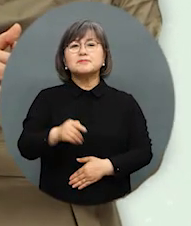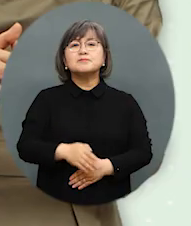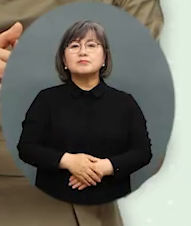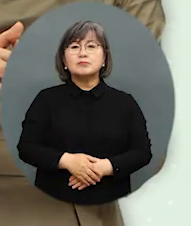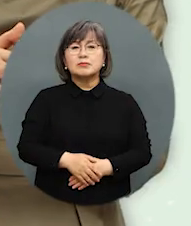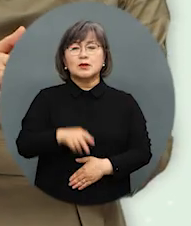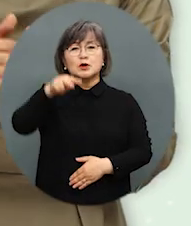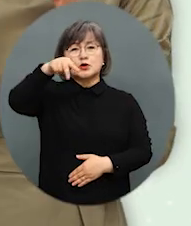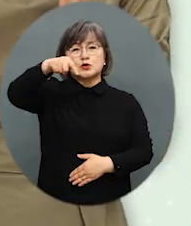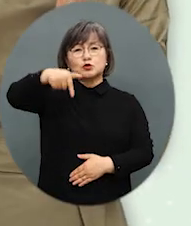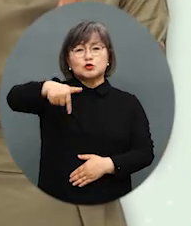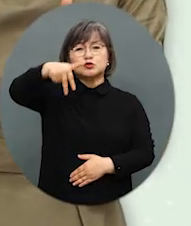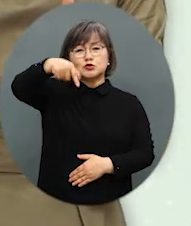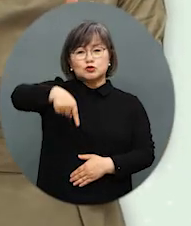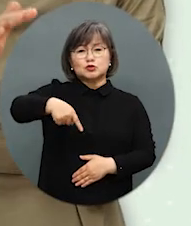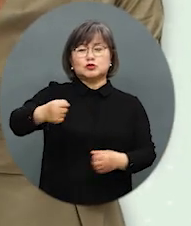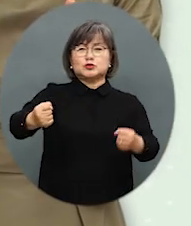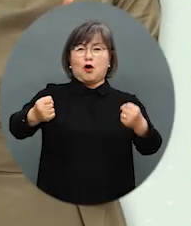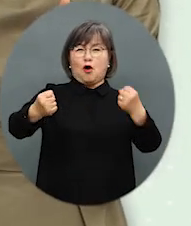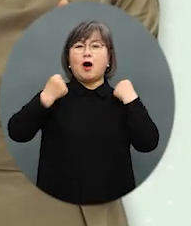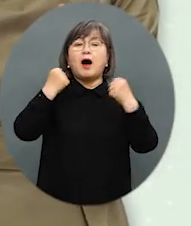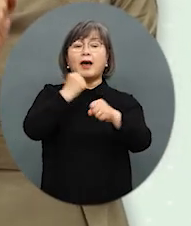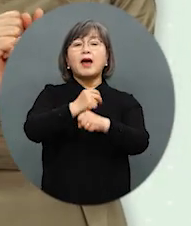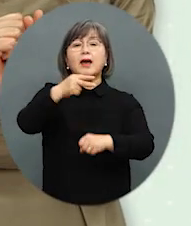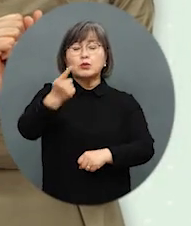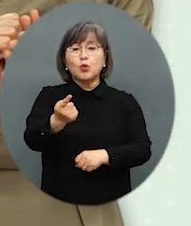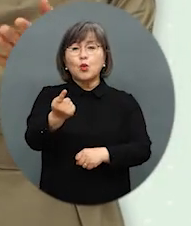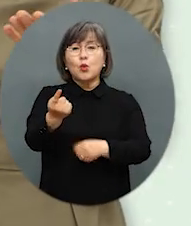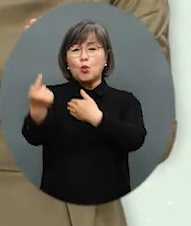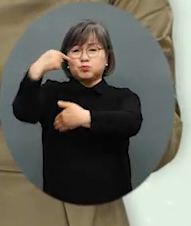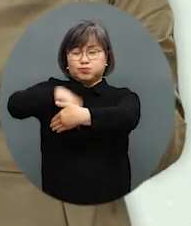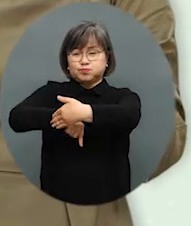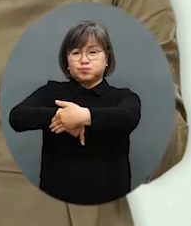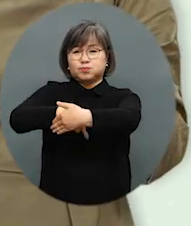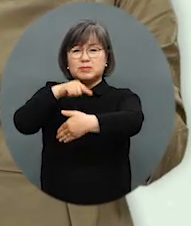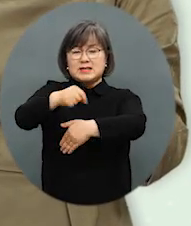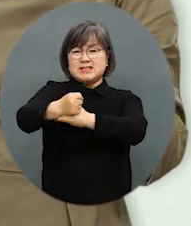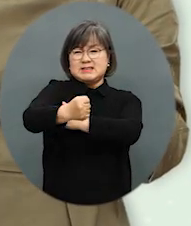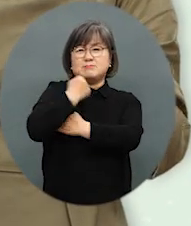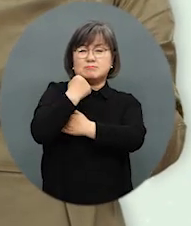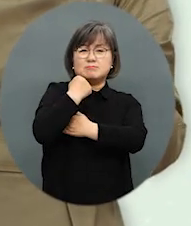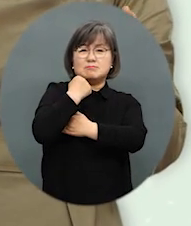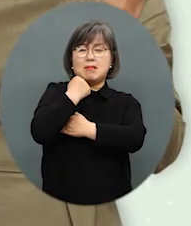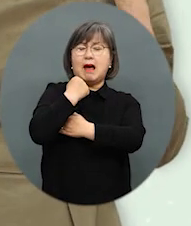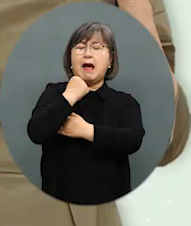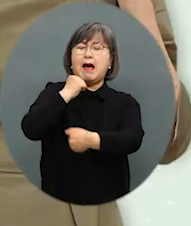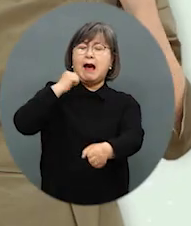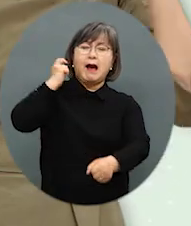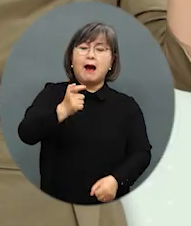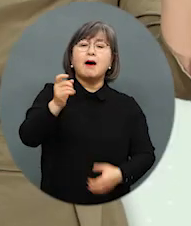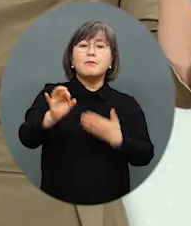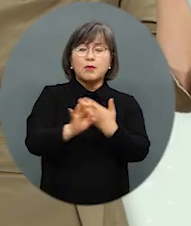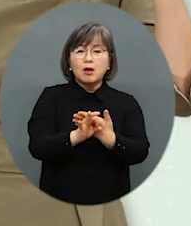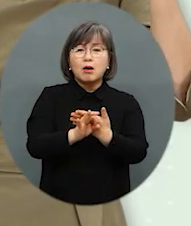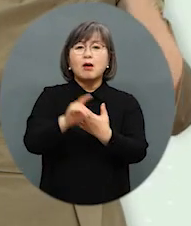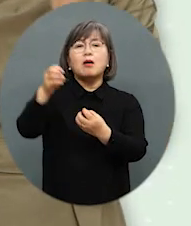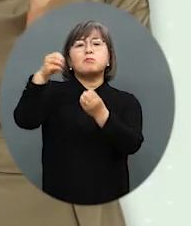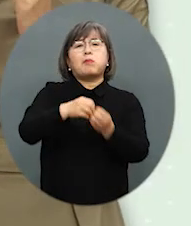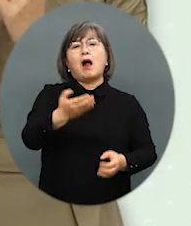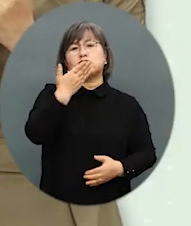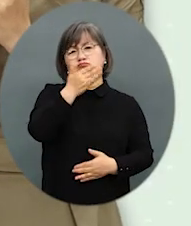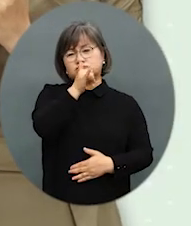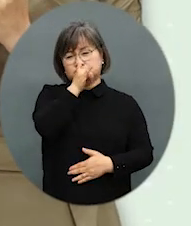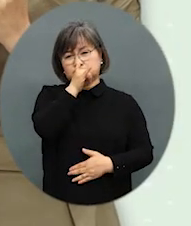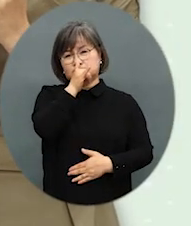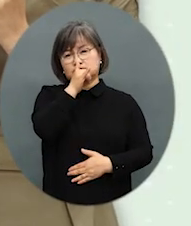것이지요. 숙주가 건강한 경우라도 침입한 병원체의 힘이 감염력이 강하면